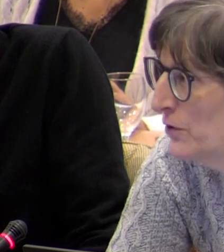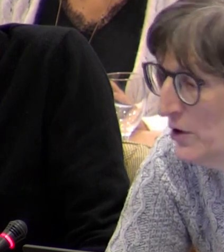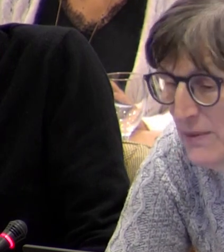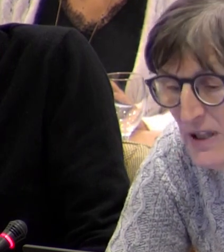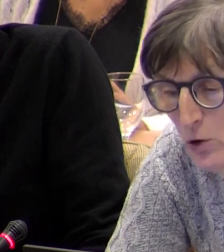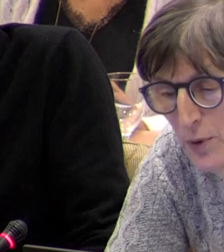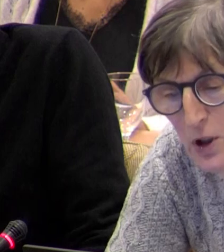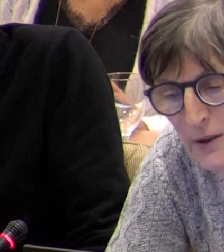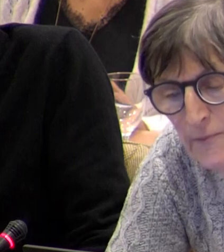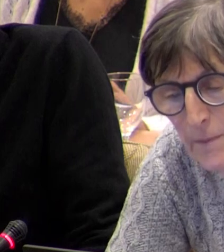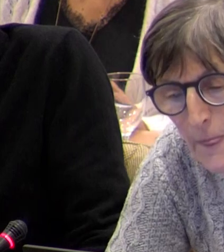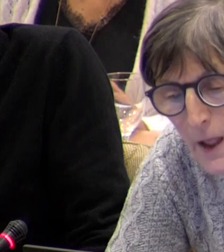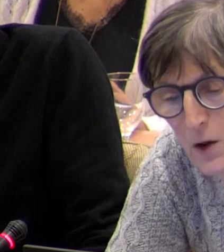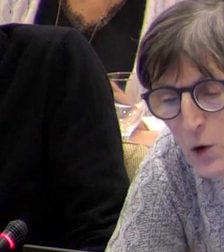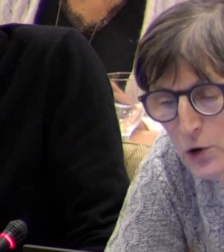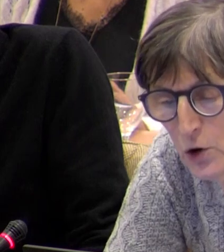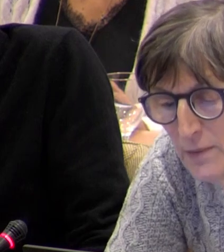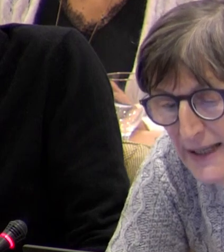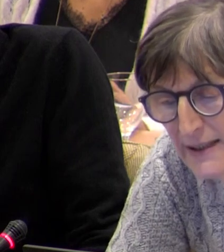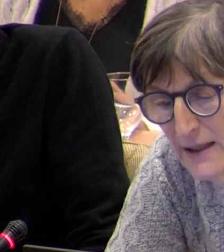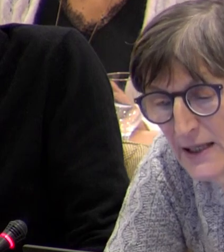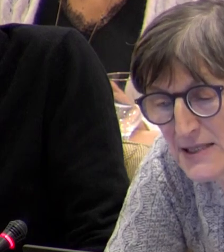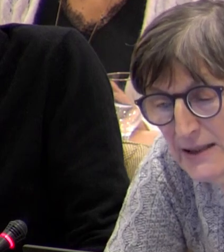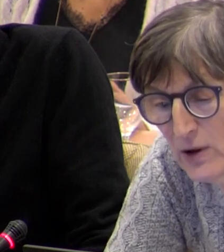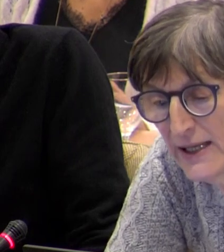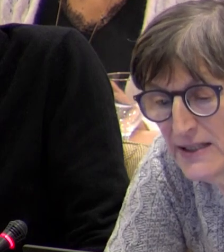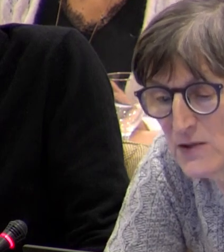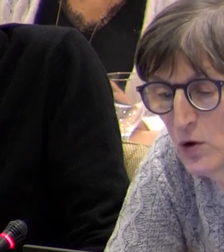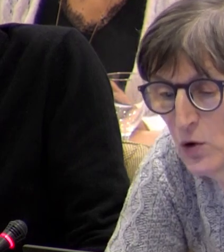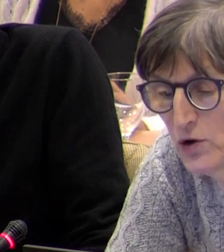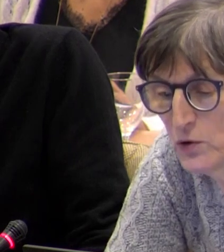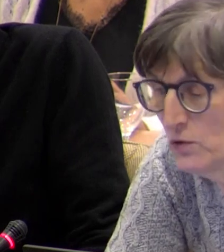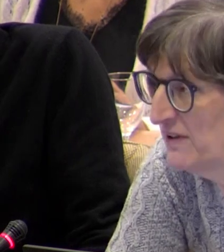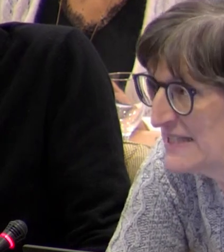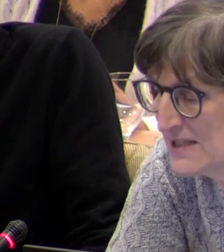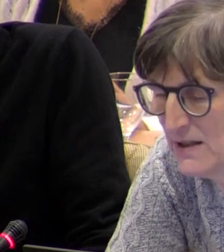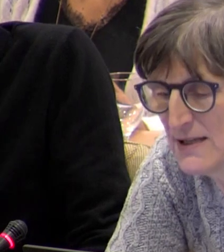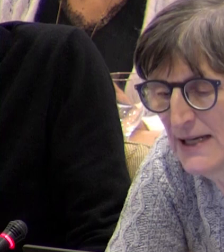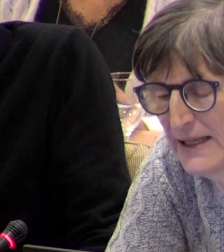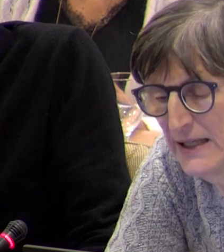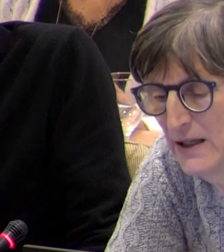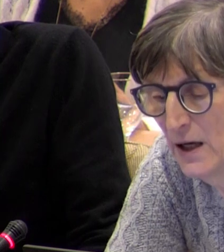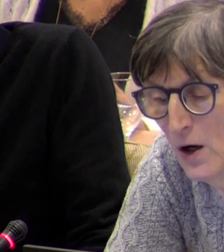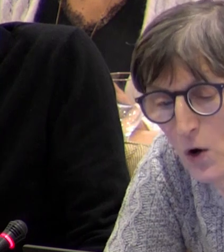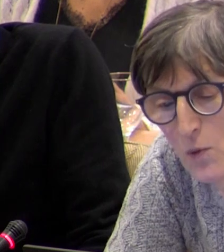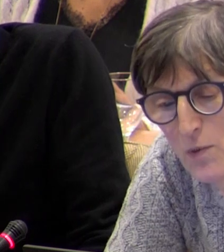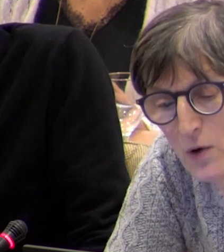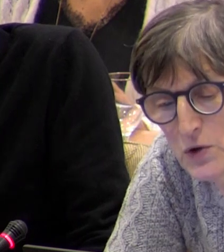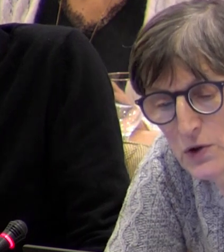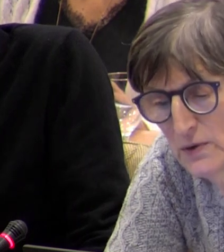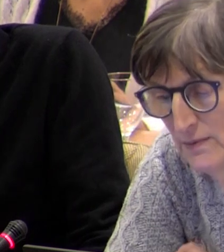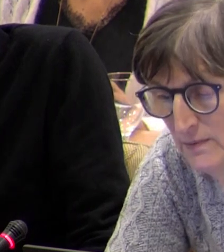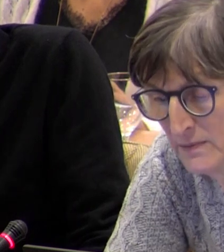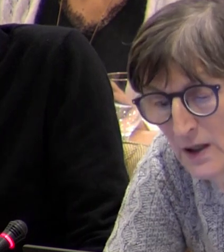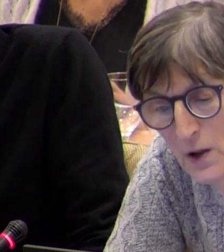retrouve que des métropoles autre remarque cet organisme 30 en tout 25 salariés au moment où